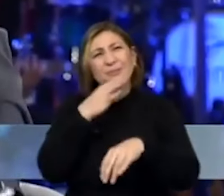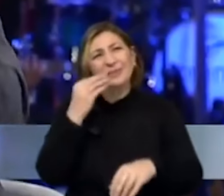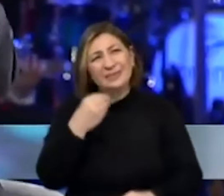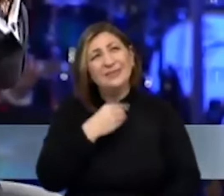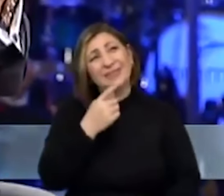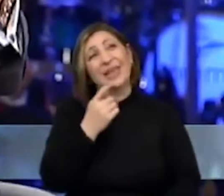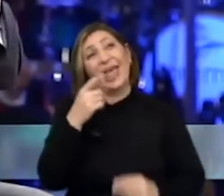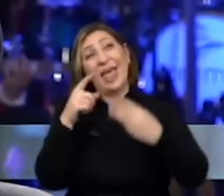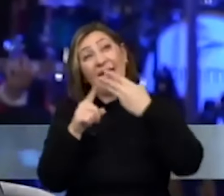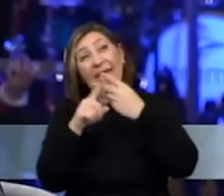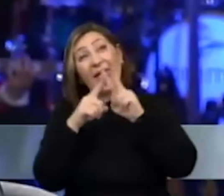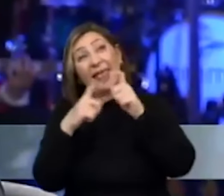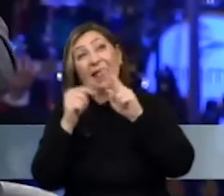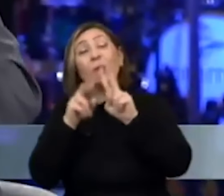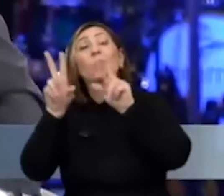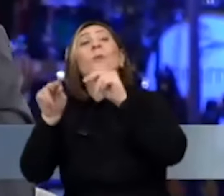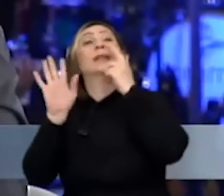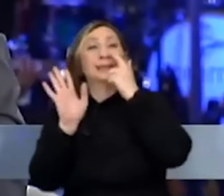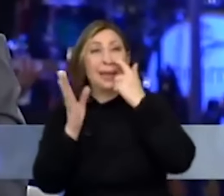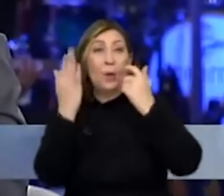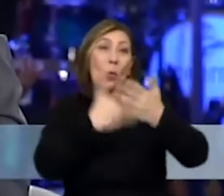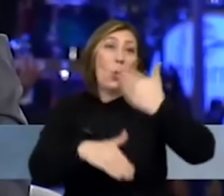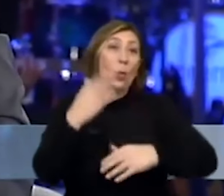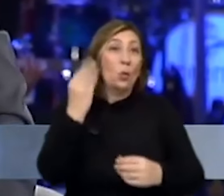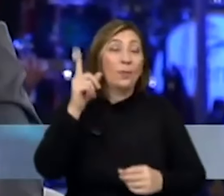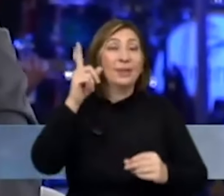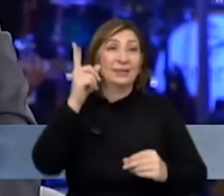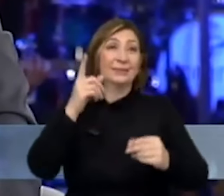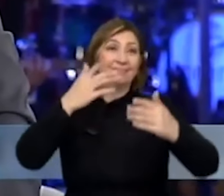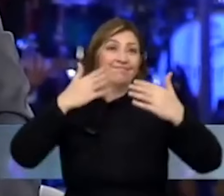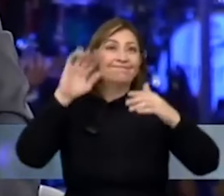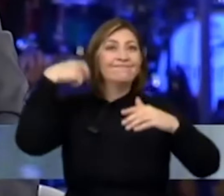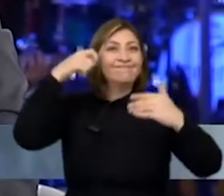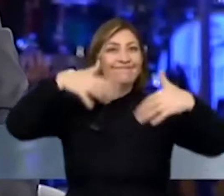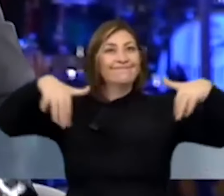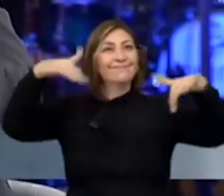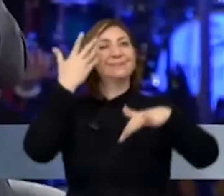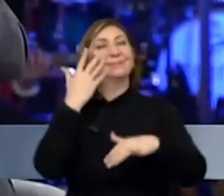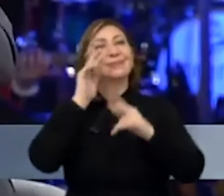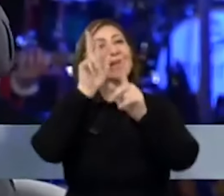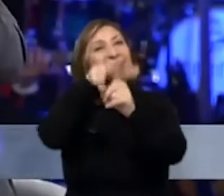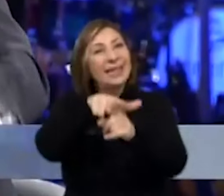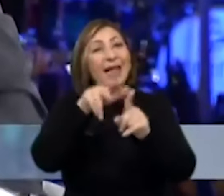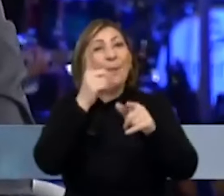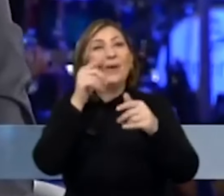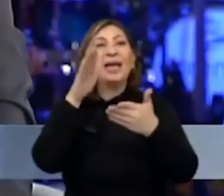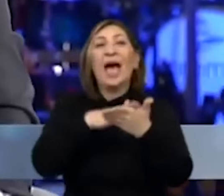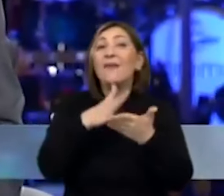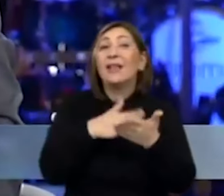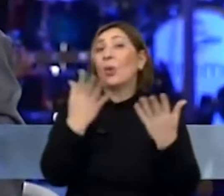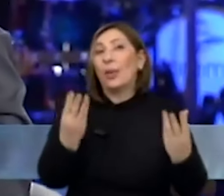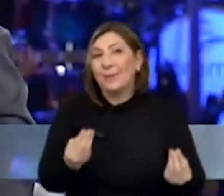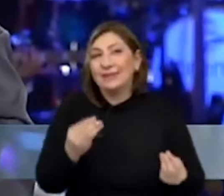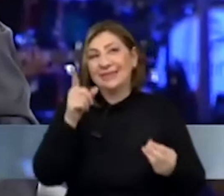müsaade ediyorsa, yani Engin de uyumadıysa, yorgundur çünkü orada bir galaya katıldılar biliyorsunuz. Ama belki böyle bir kahvaltı